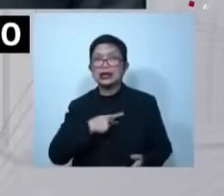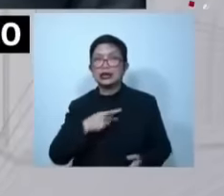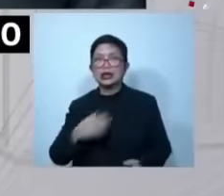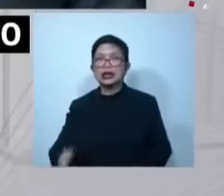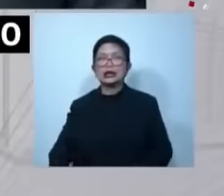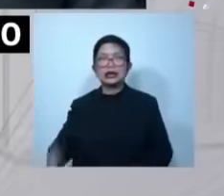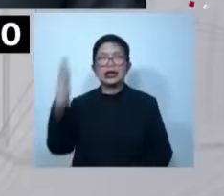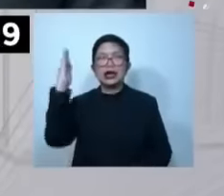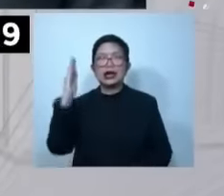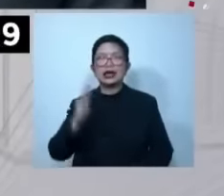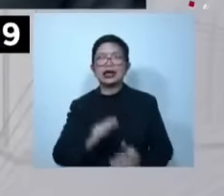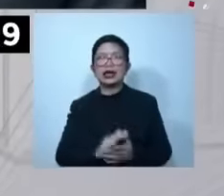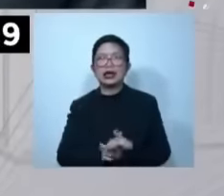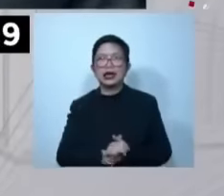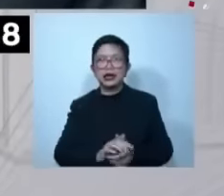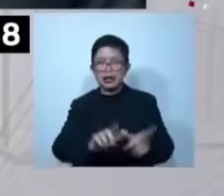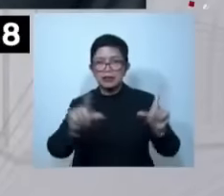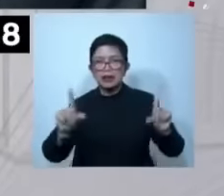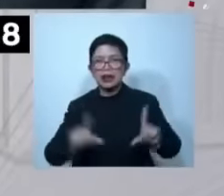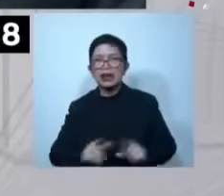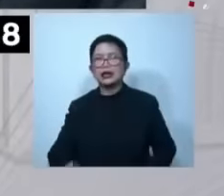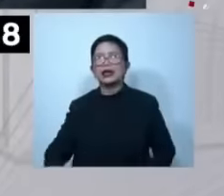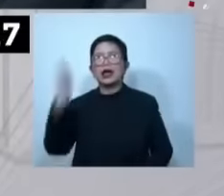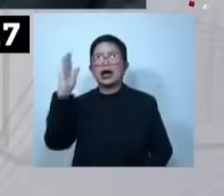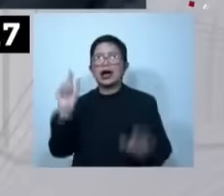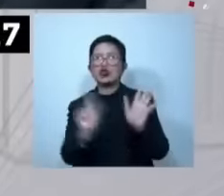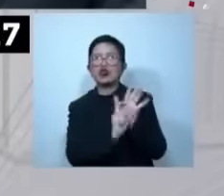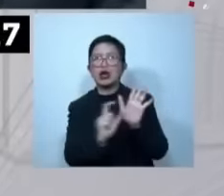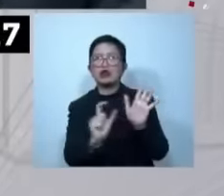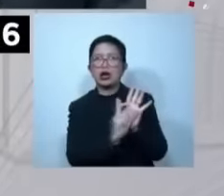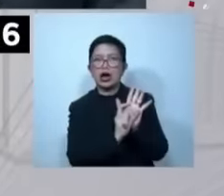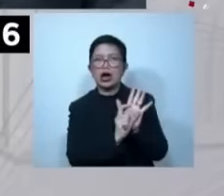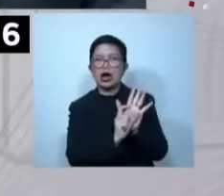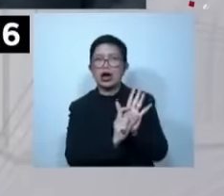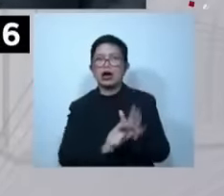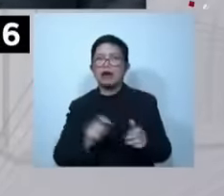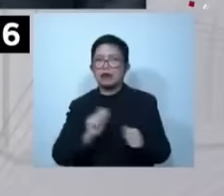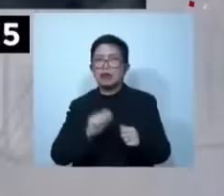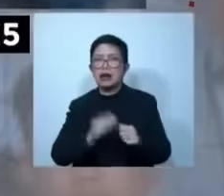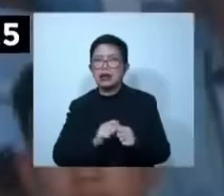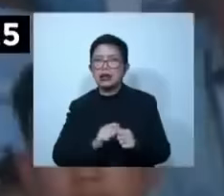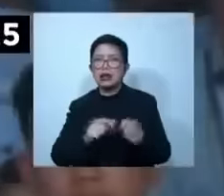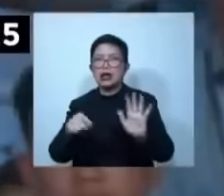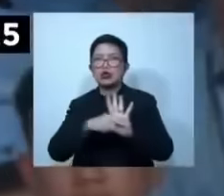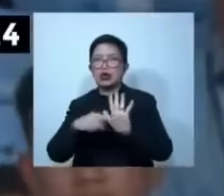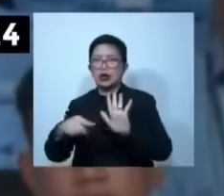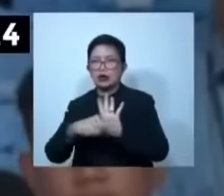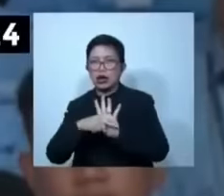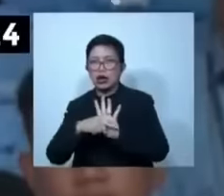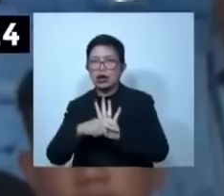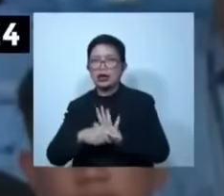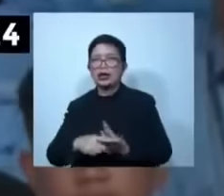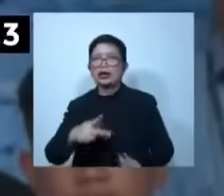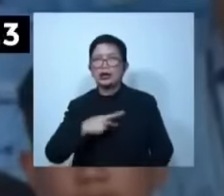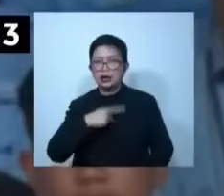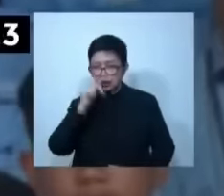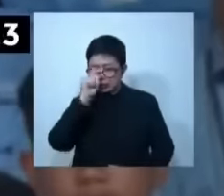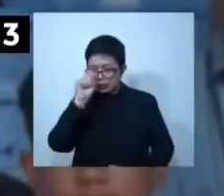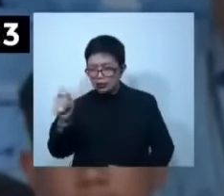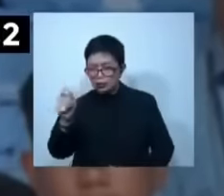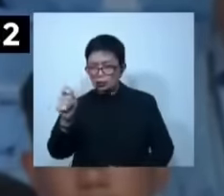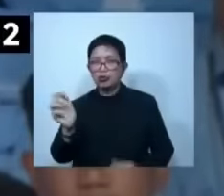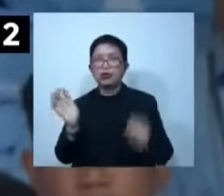tegakkan konstitusi, kita tegakkan undang-undang, kita perbaiki yang kurang sempurna, dan kita patuh